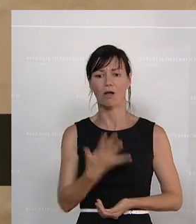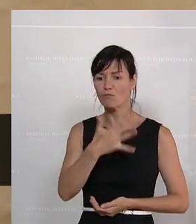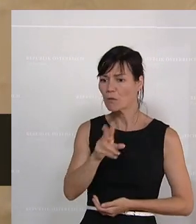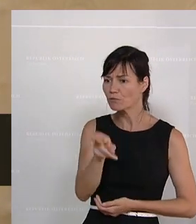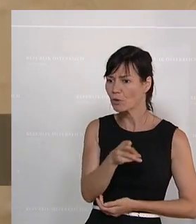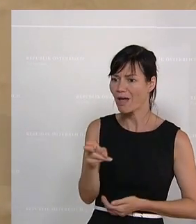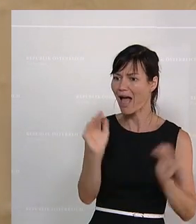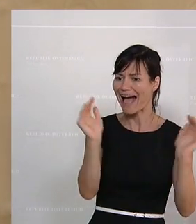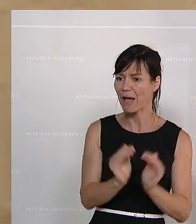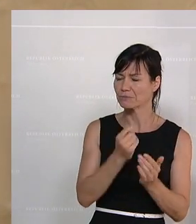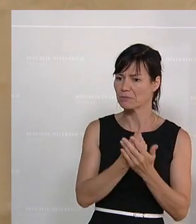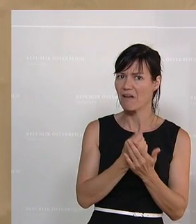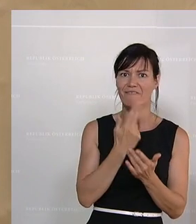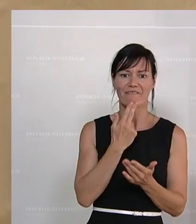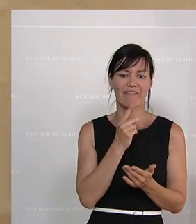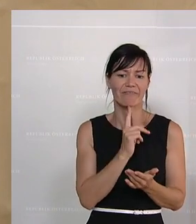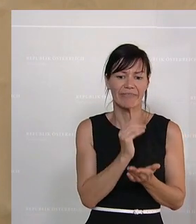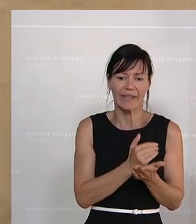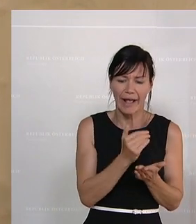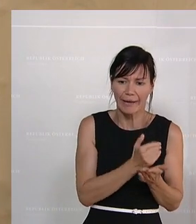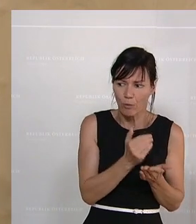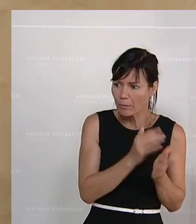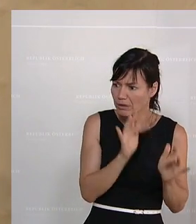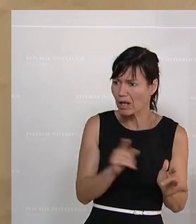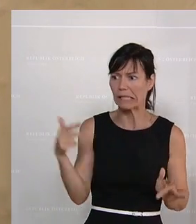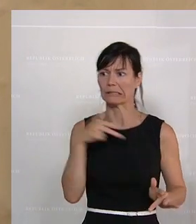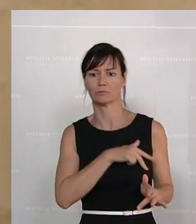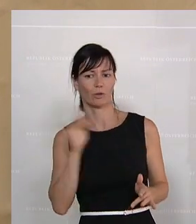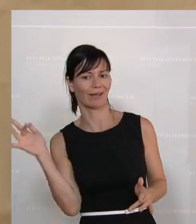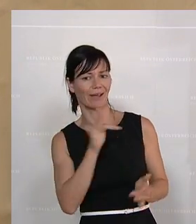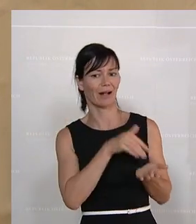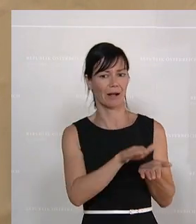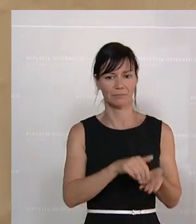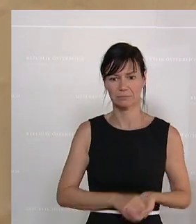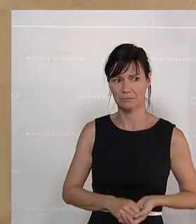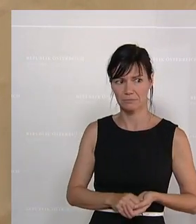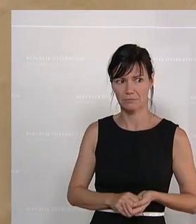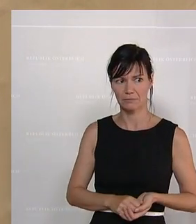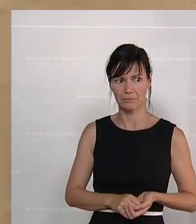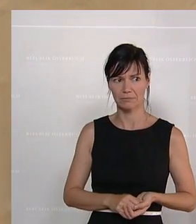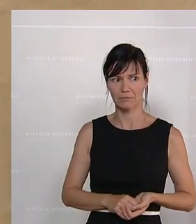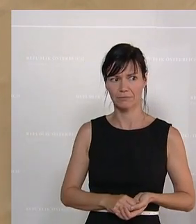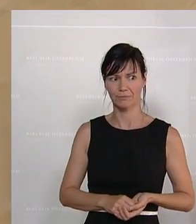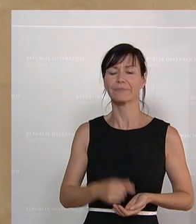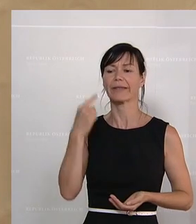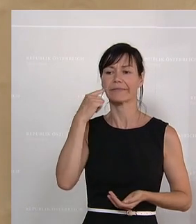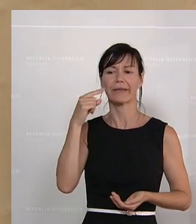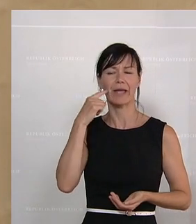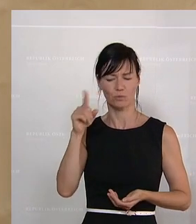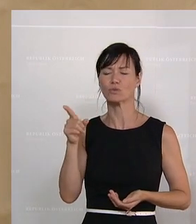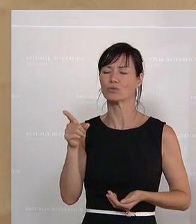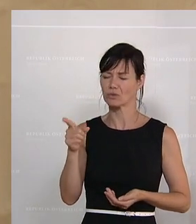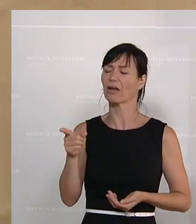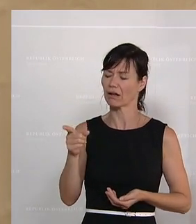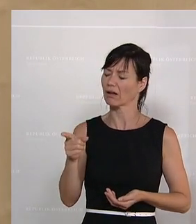erwerbseinkommen die spd stimmte gegen die beamtin gelegenheit haben die dinos bringen eine haben einen ein verlangen auf getrennte abstimmung